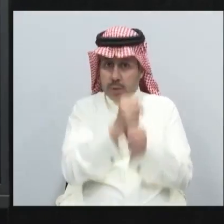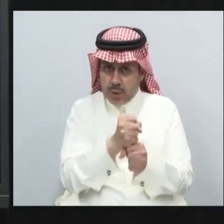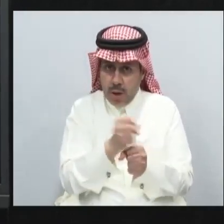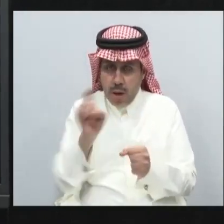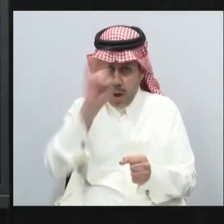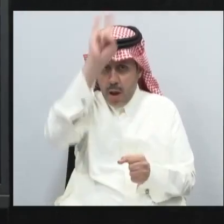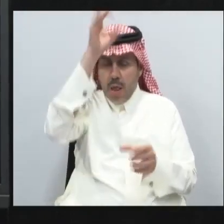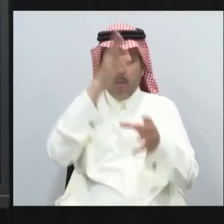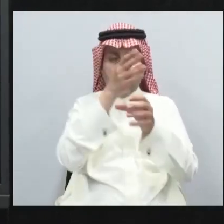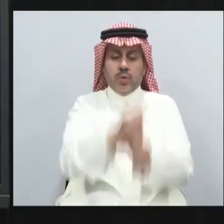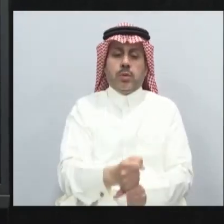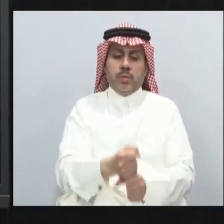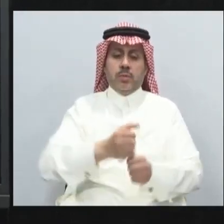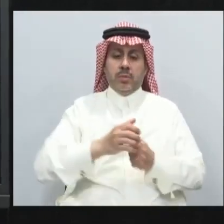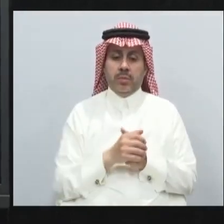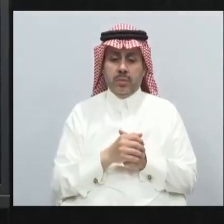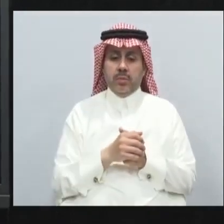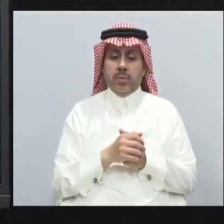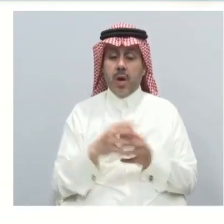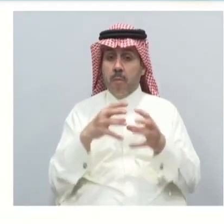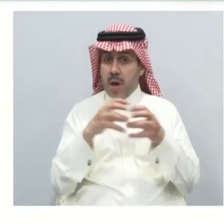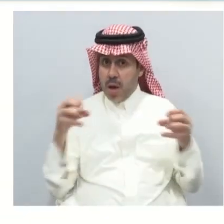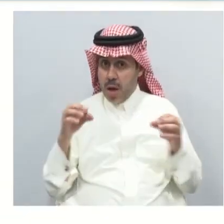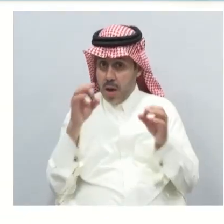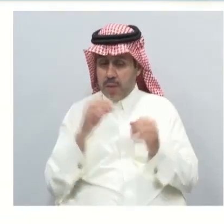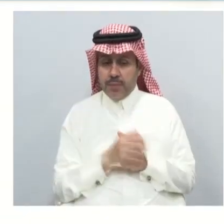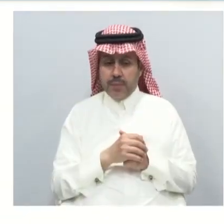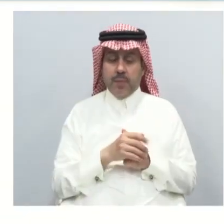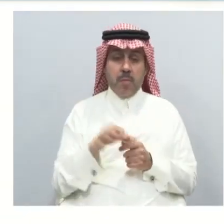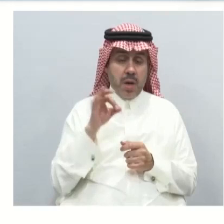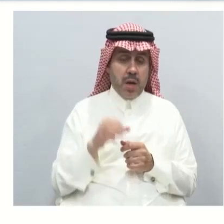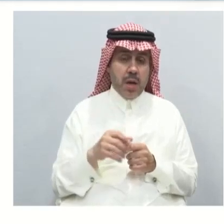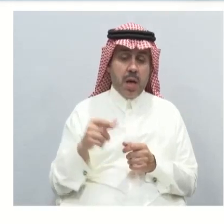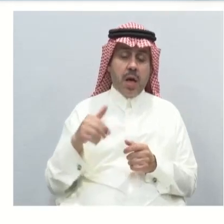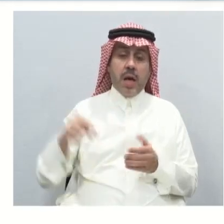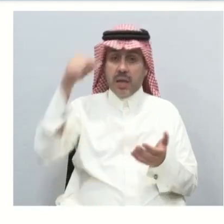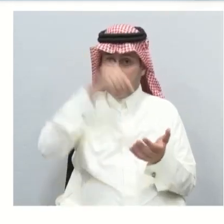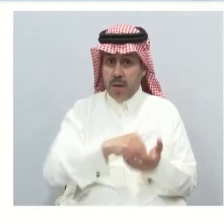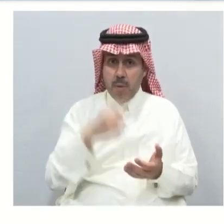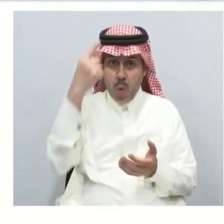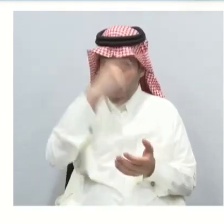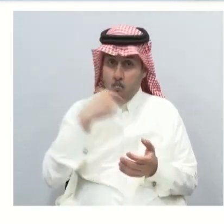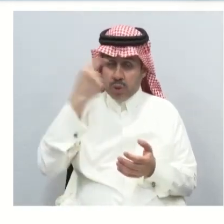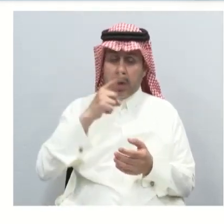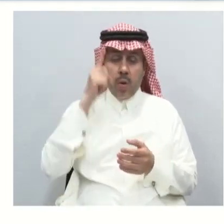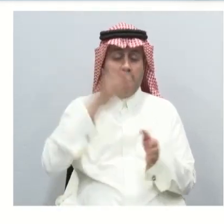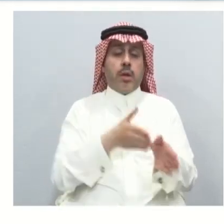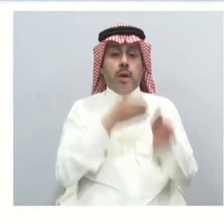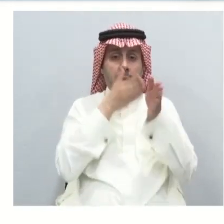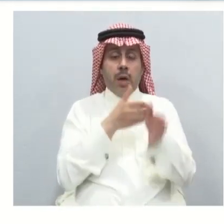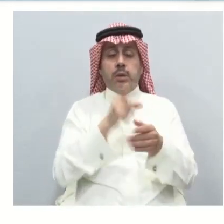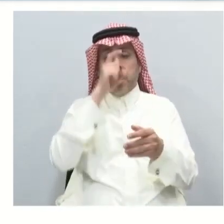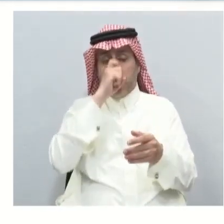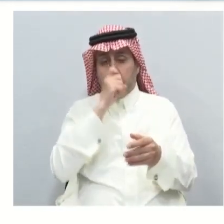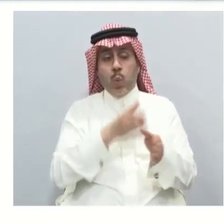الله هي لا اله الا الله ومعنى الايه ان من اسلم وجهه لله اي اخلص له العمل وانقاد